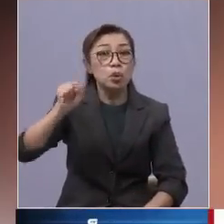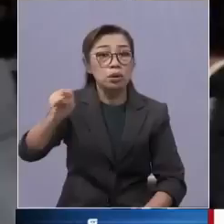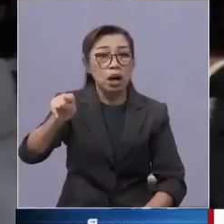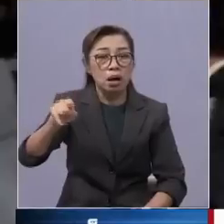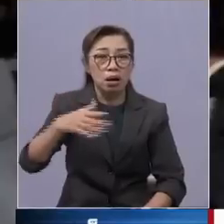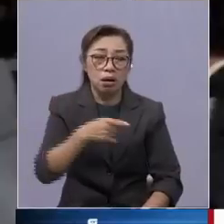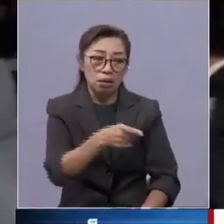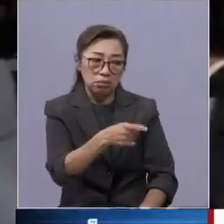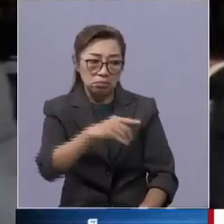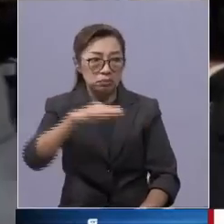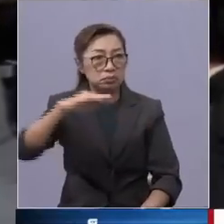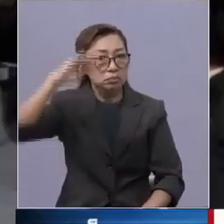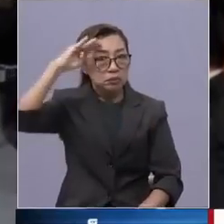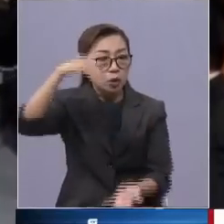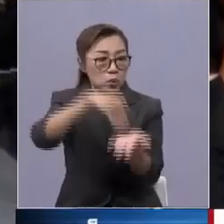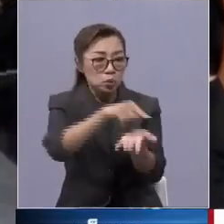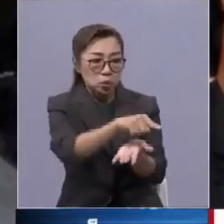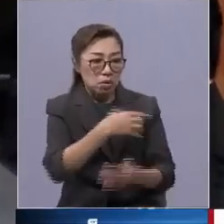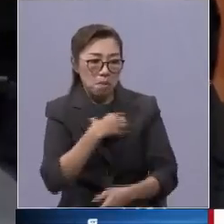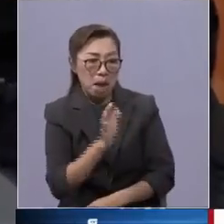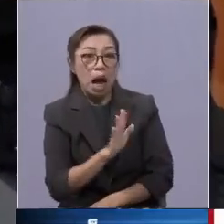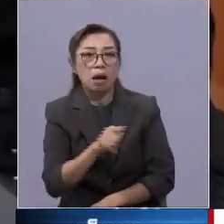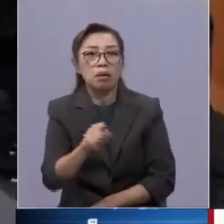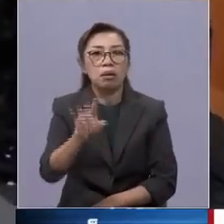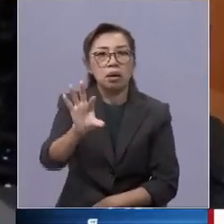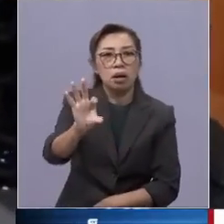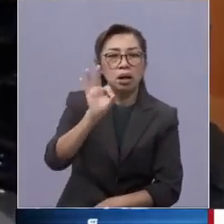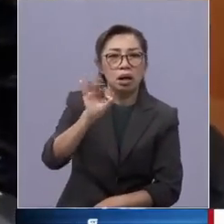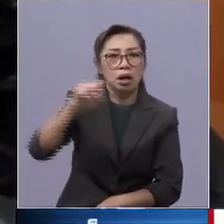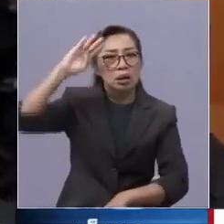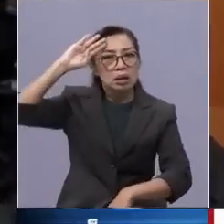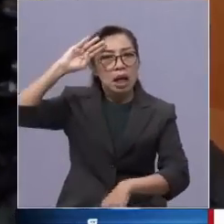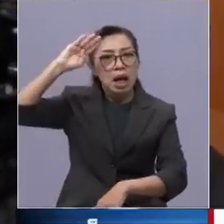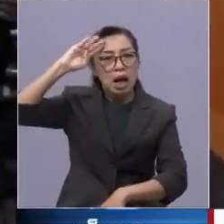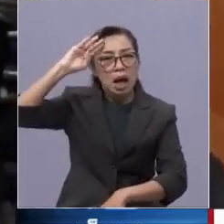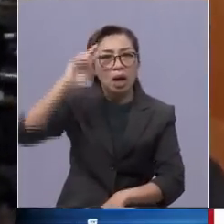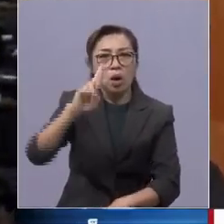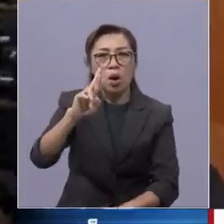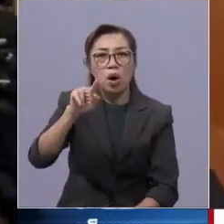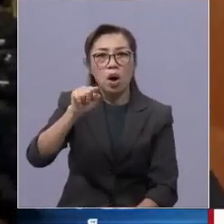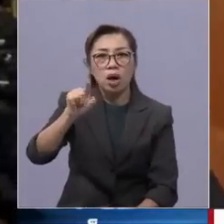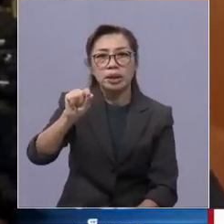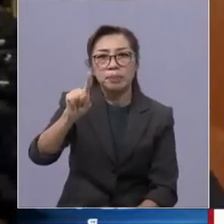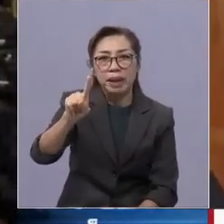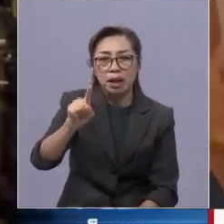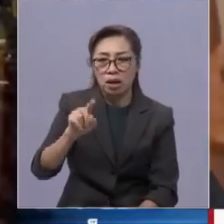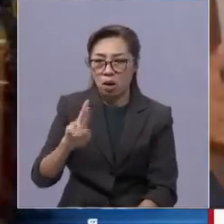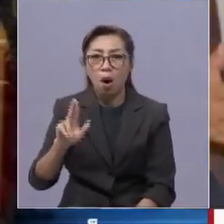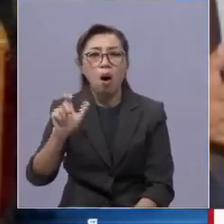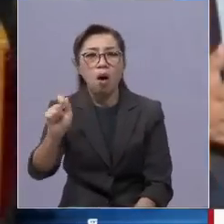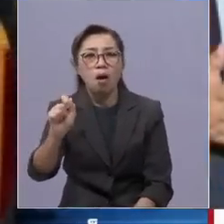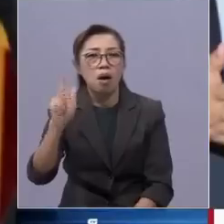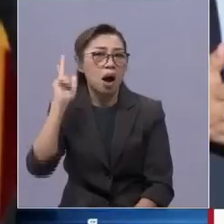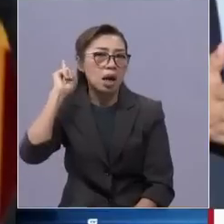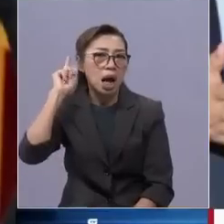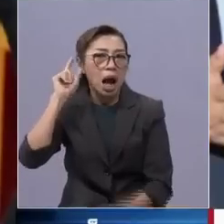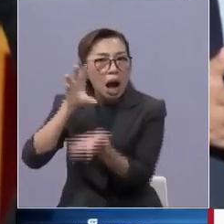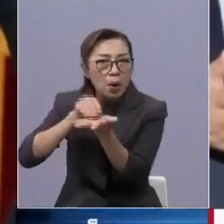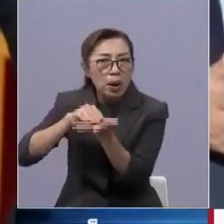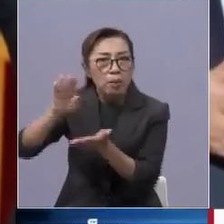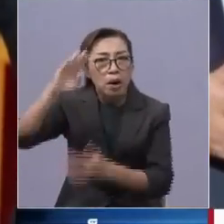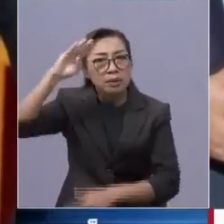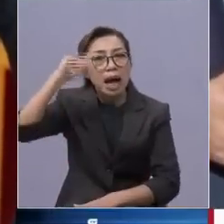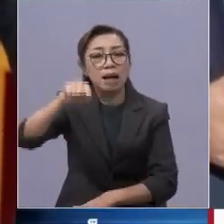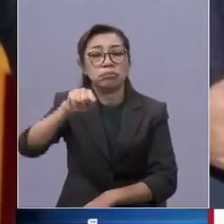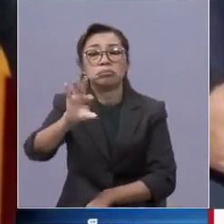ของสรพ.นะครับใช้ทีมรปภ.จากร.21 รอ.แล้วก็หน่วยข่าวกรองทหารเมื่อเสร็จสิ้นภารกิจเนี่ยทห